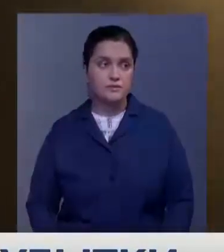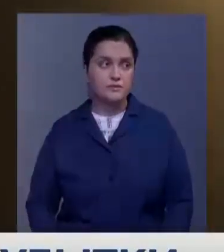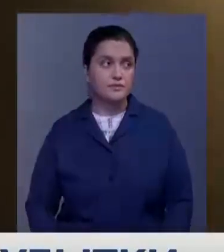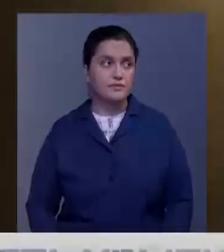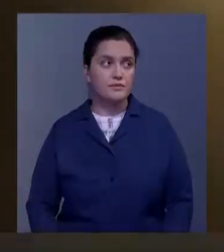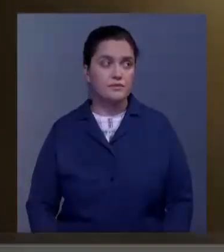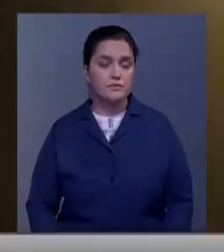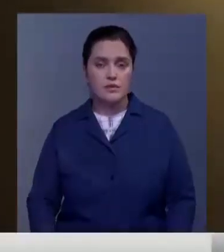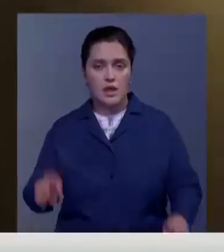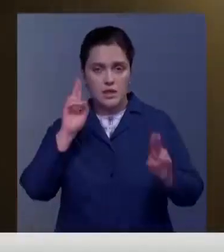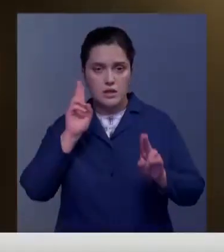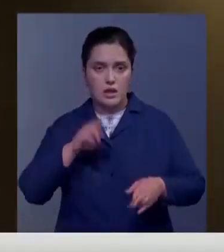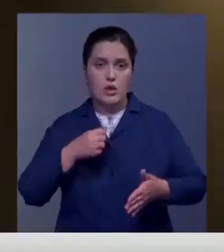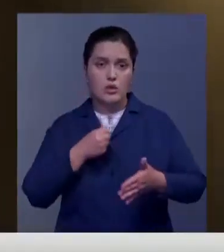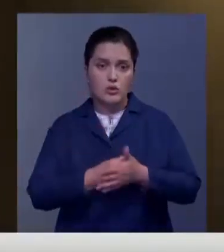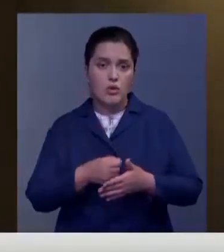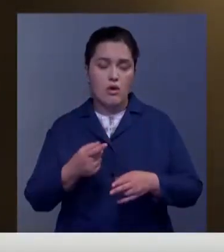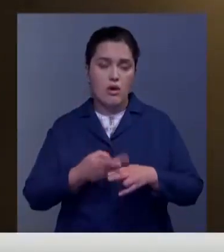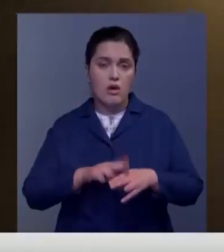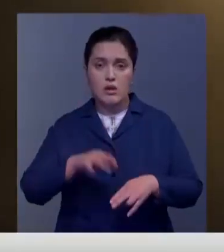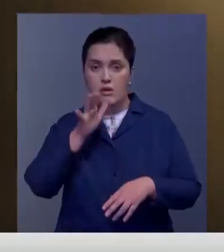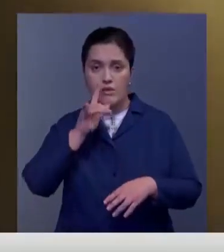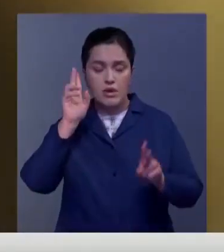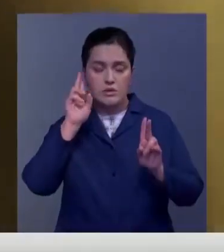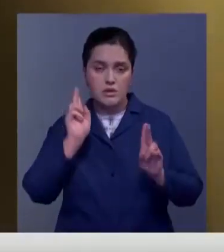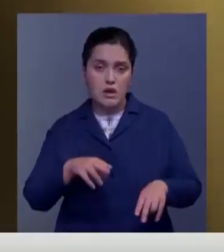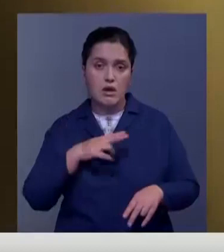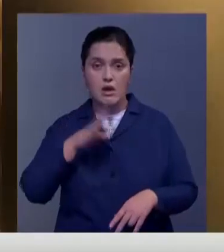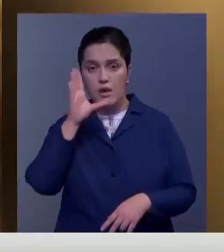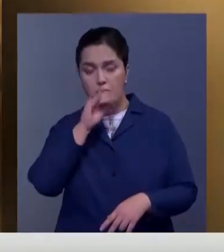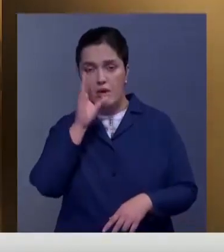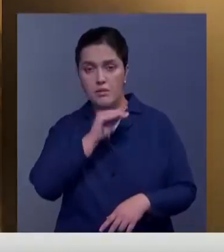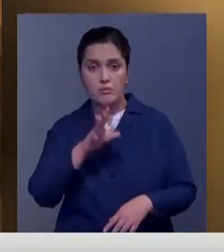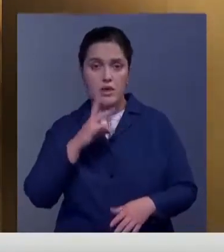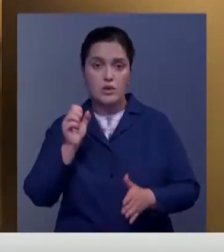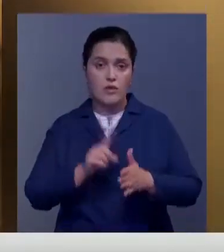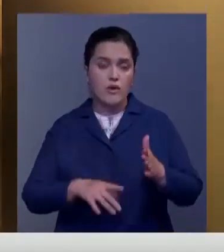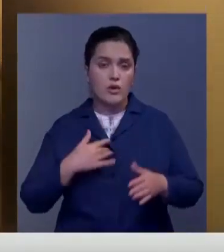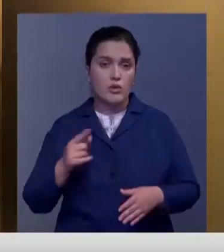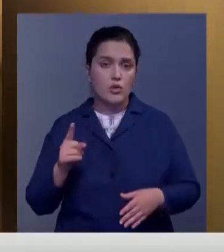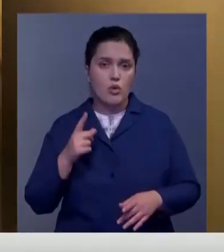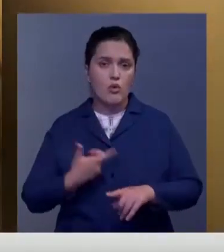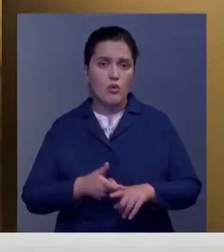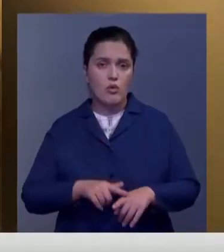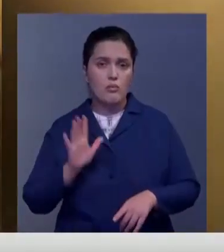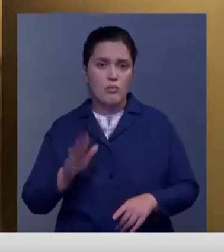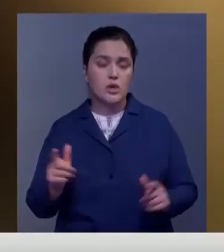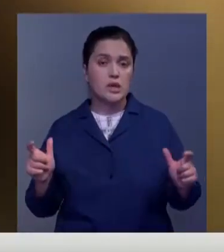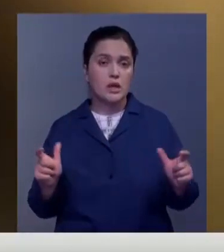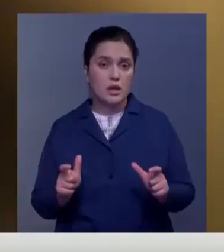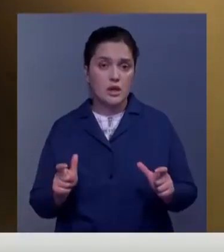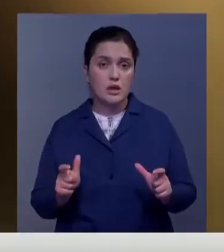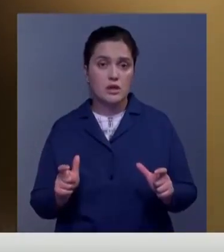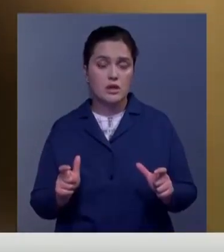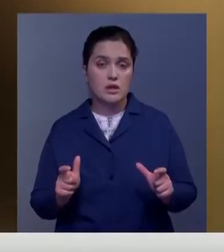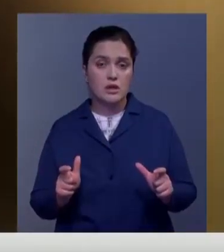ли мы до этого? Дотянем ли мы до этого? Я не уверена. У нас ожидаются очень жесткие карантинные меры,